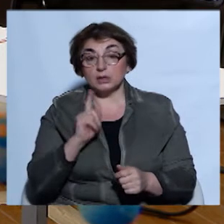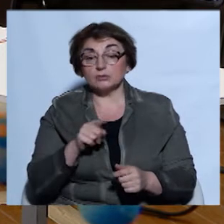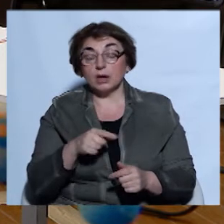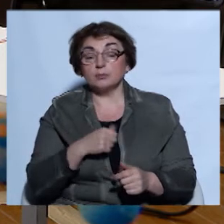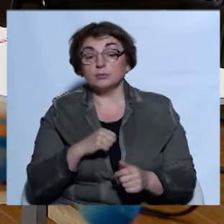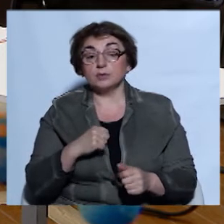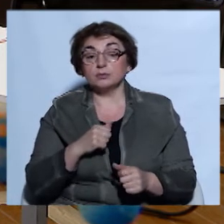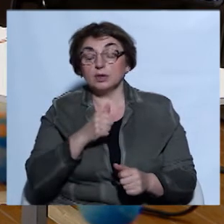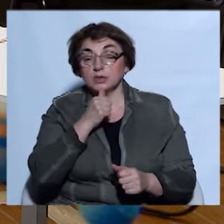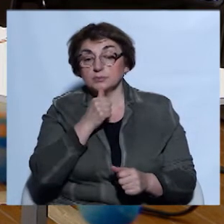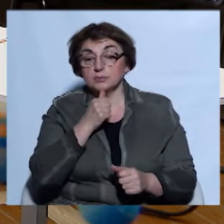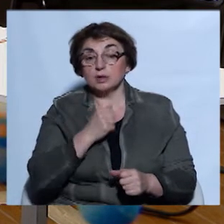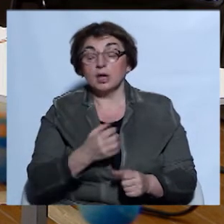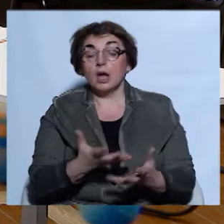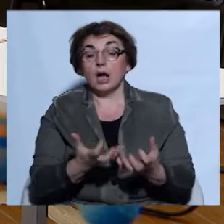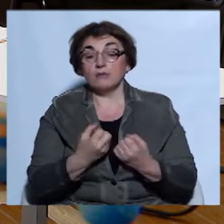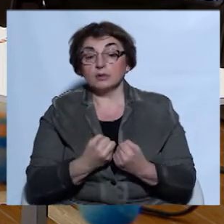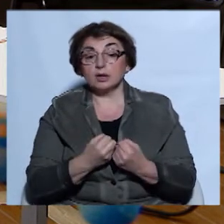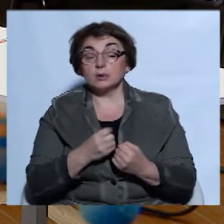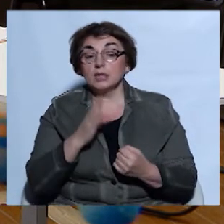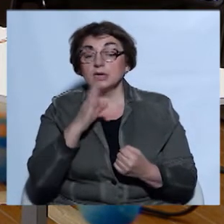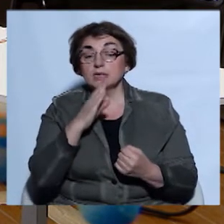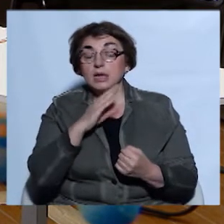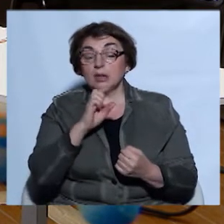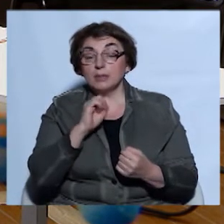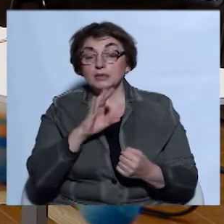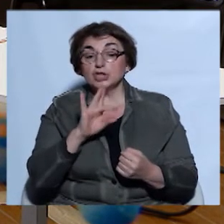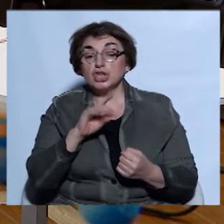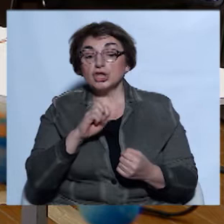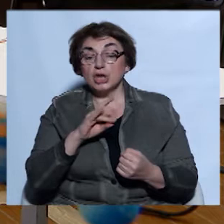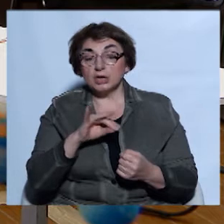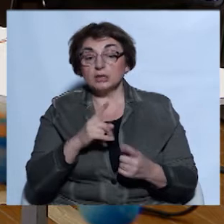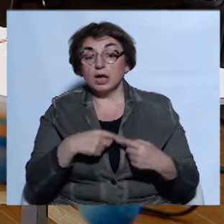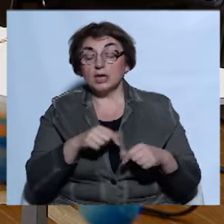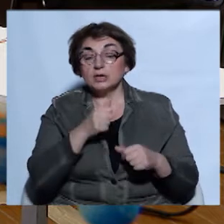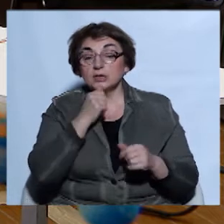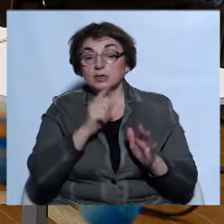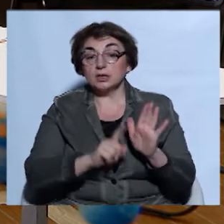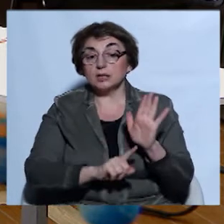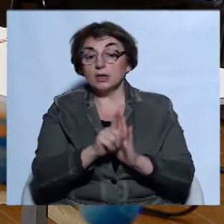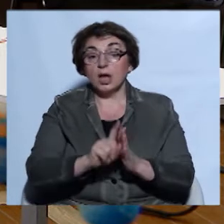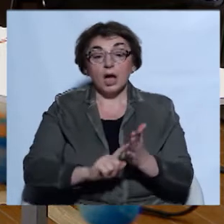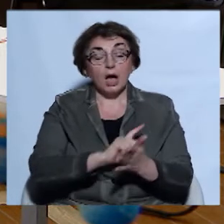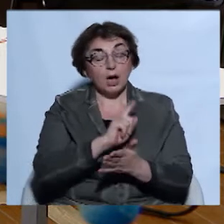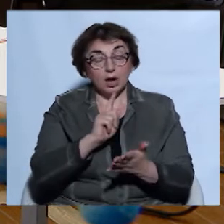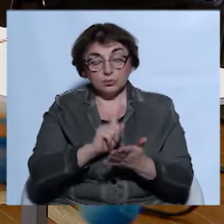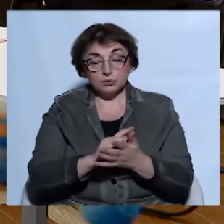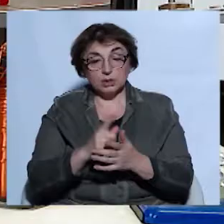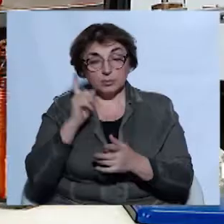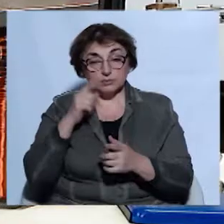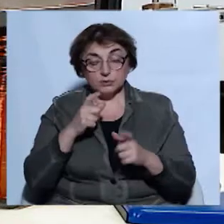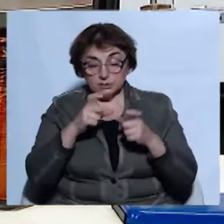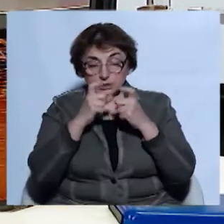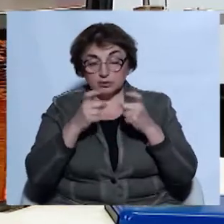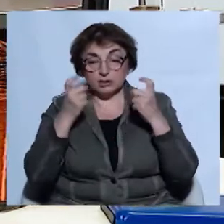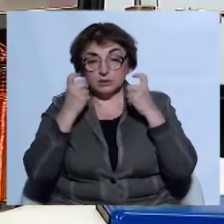კარგად იცნობ და მე ამისთვის ექსპერიმენტისათვის ავიღებ წყალბადის ზეჟანგს და ექსპერიმენტის დაწყებამდე აუცილებლად